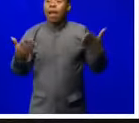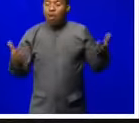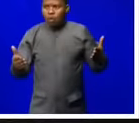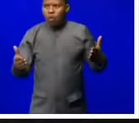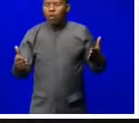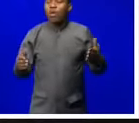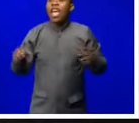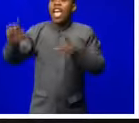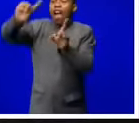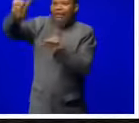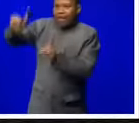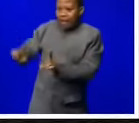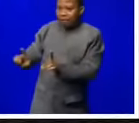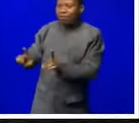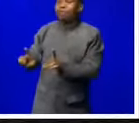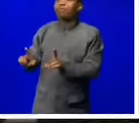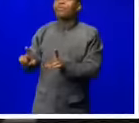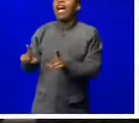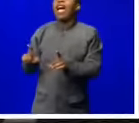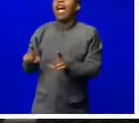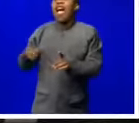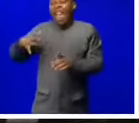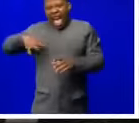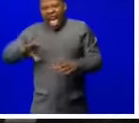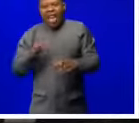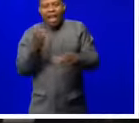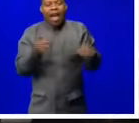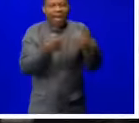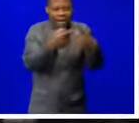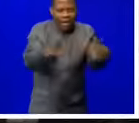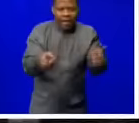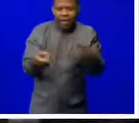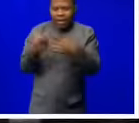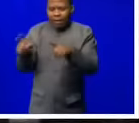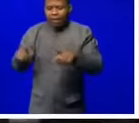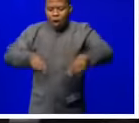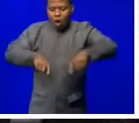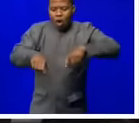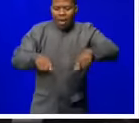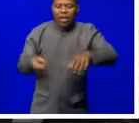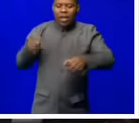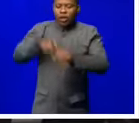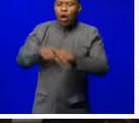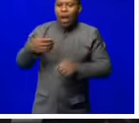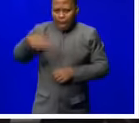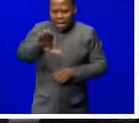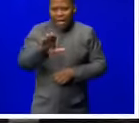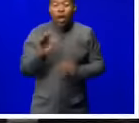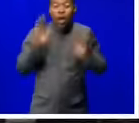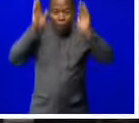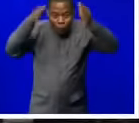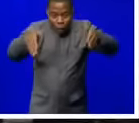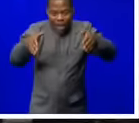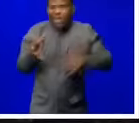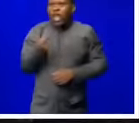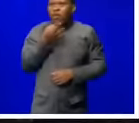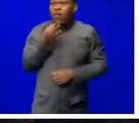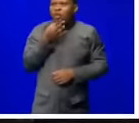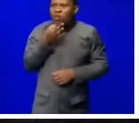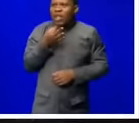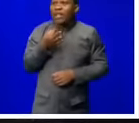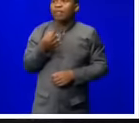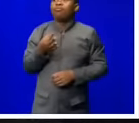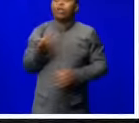continent e-region na worldwide so stawu zamakhipha kakhulu especially bamfana because maningi